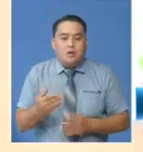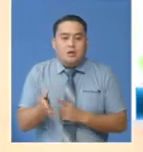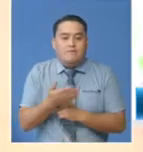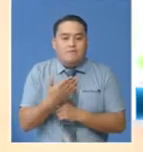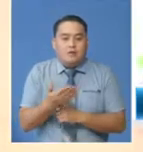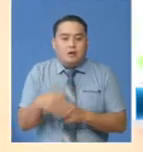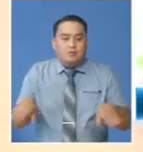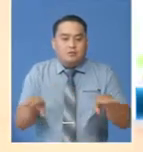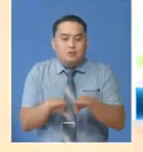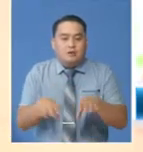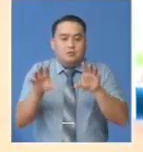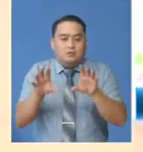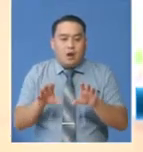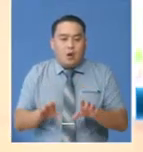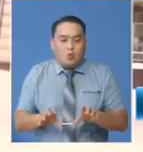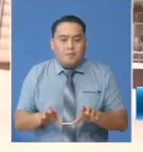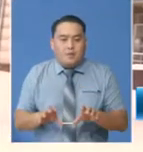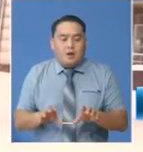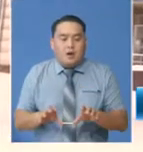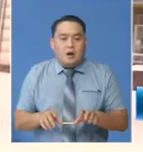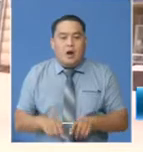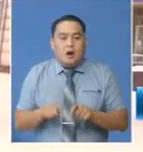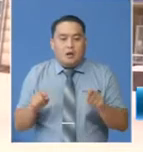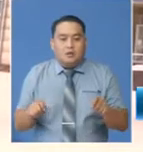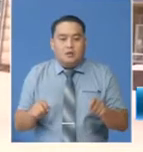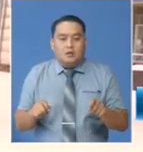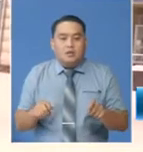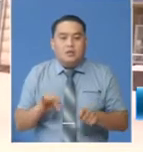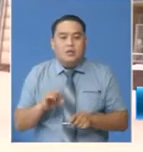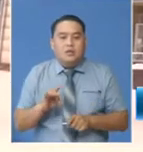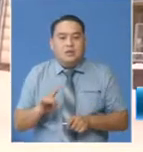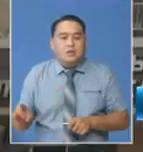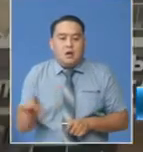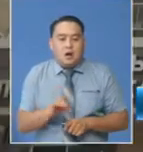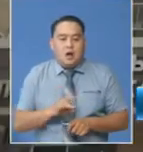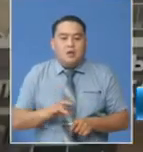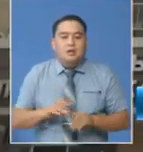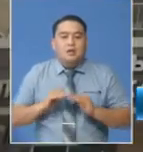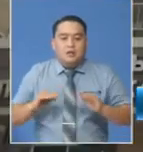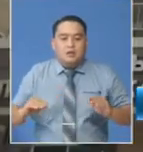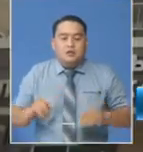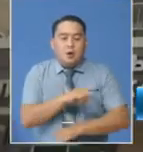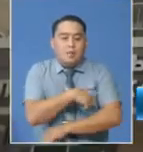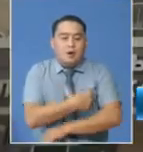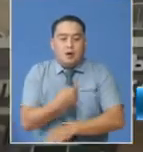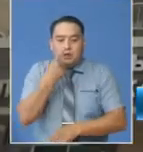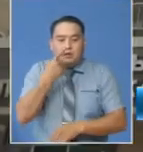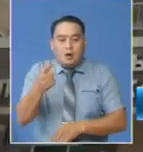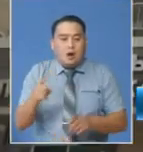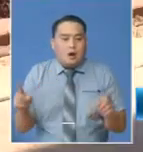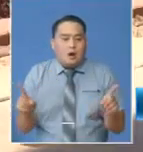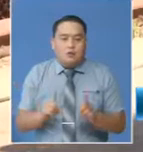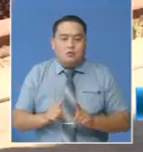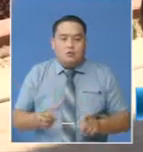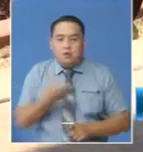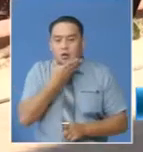флаг соответствуют закону. Вот отсюда открывается панорама на Илийскую районную детскую больницу. Издалека особенно хорошо